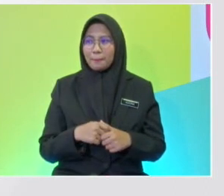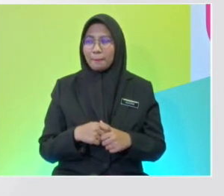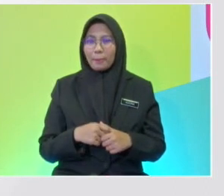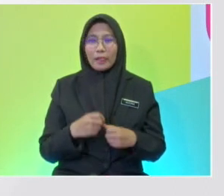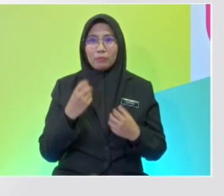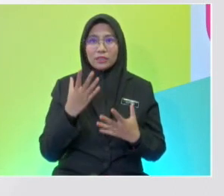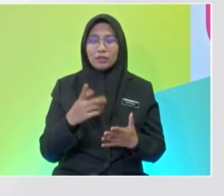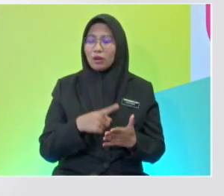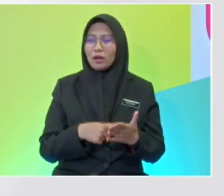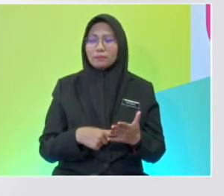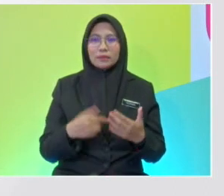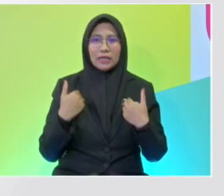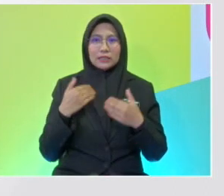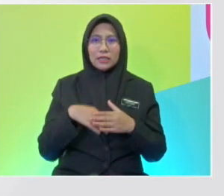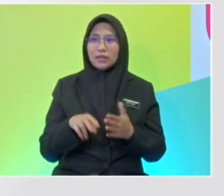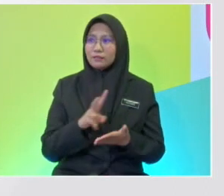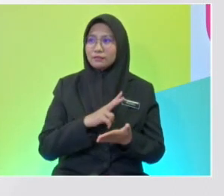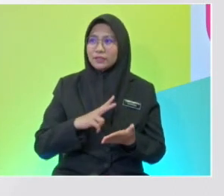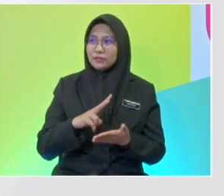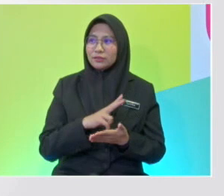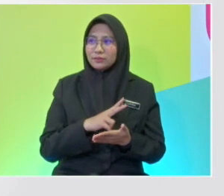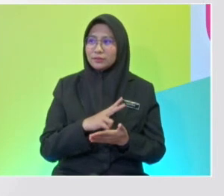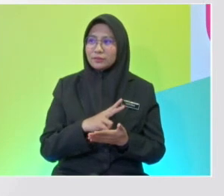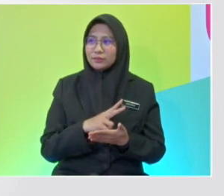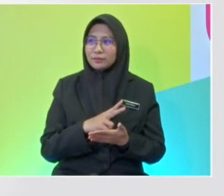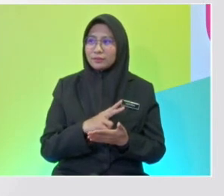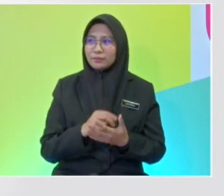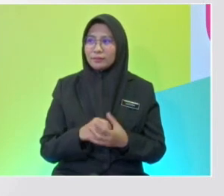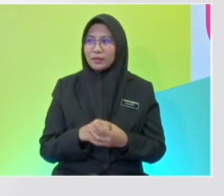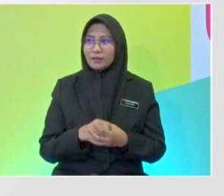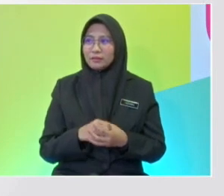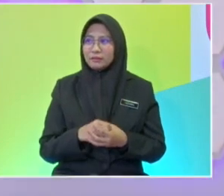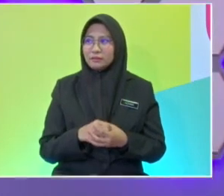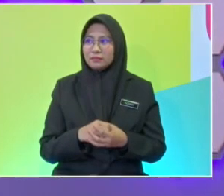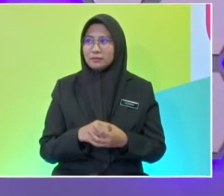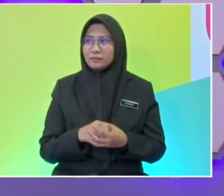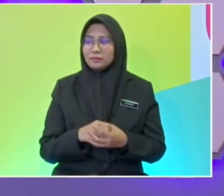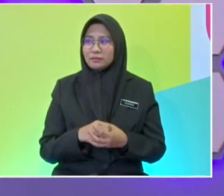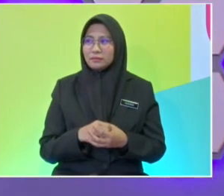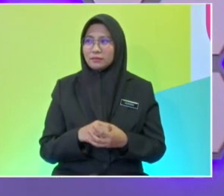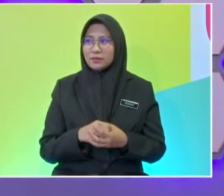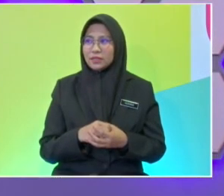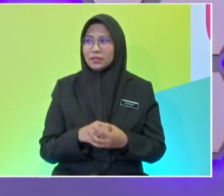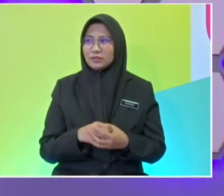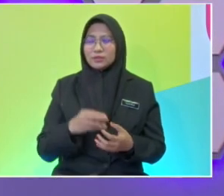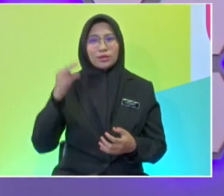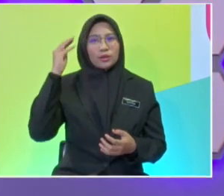10 lokasi menarik menggunakan animasi Vein ini kita katakan soal lantai